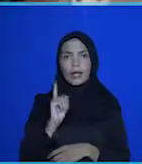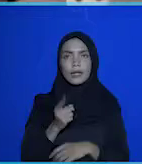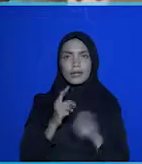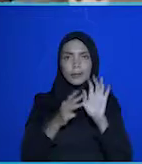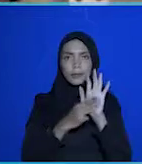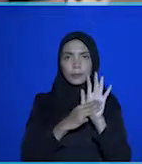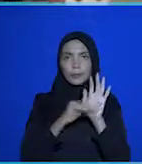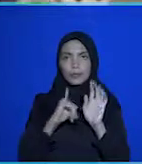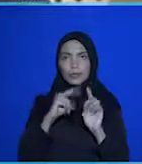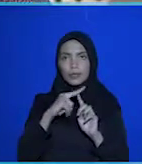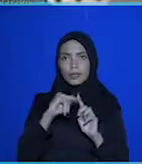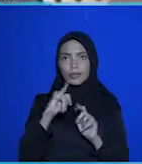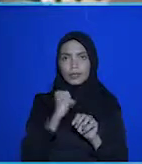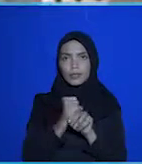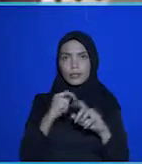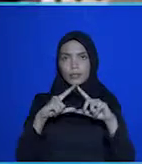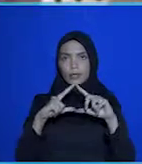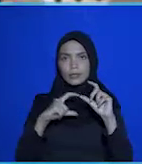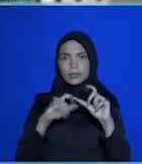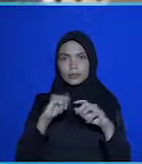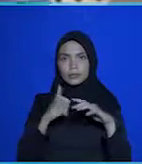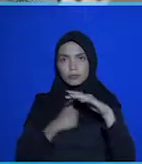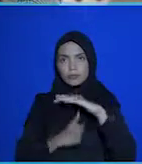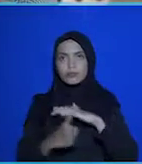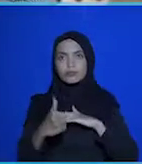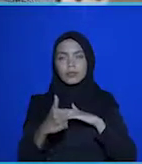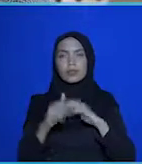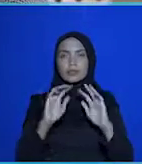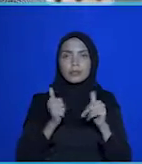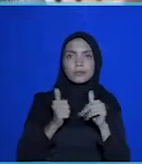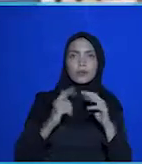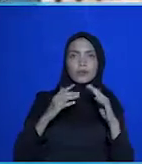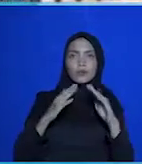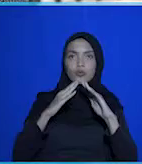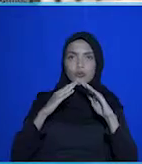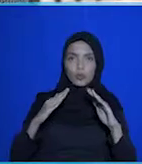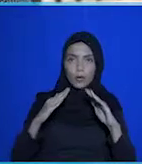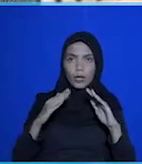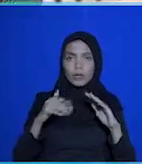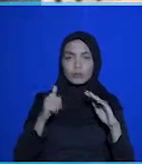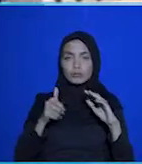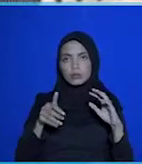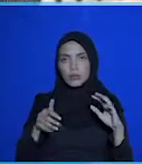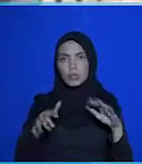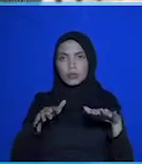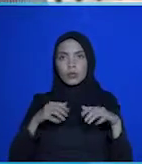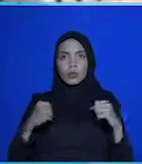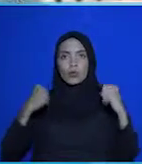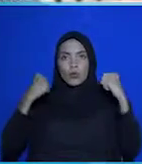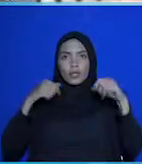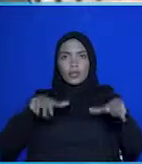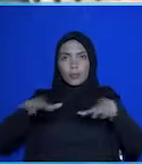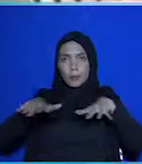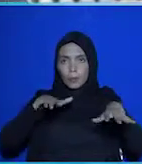saat ini kita adalah mitigasi. Kita siapkan bangunan rumah kita agar lebih harmoni dengan